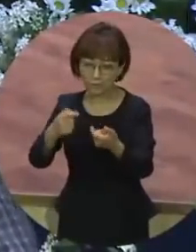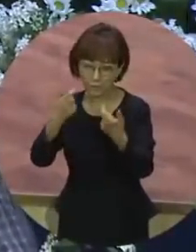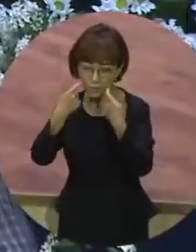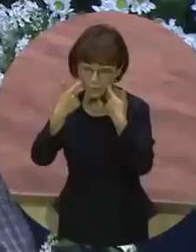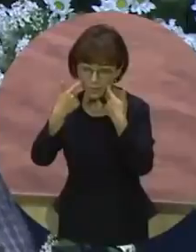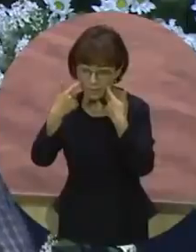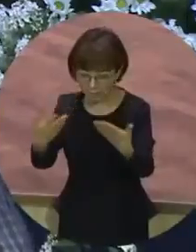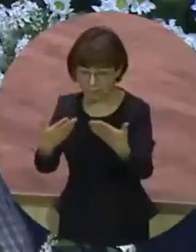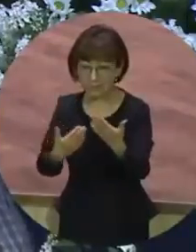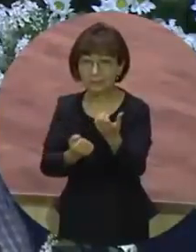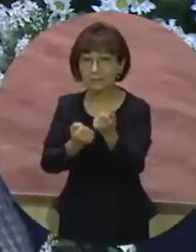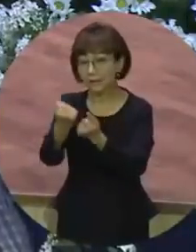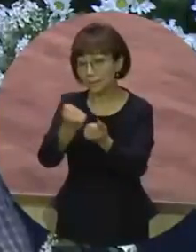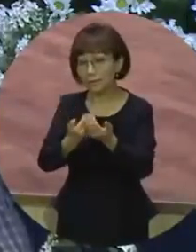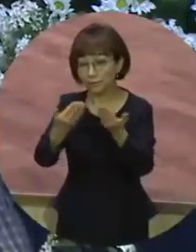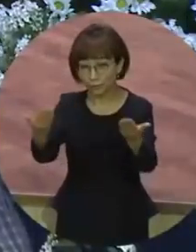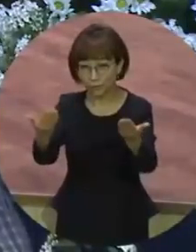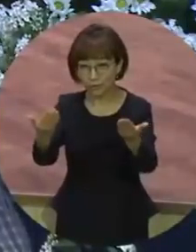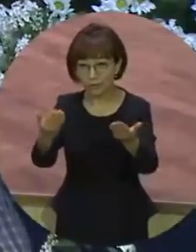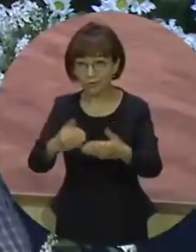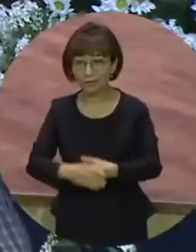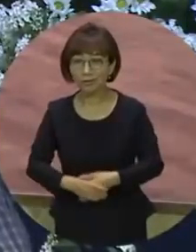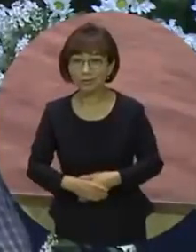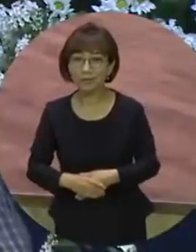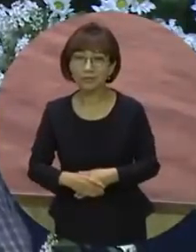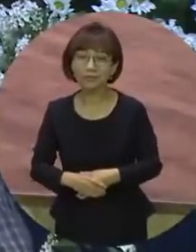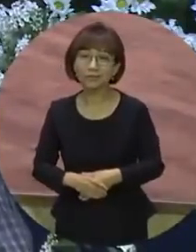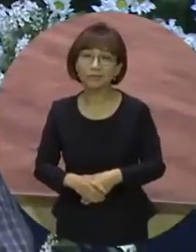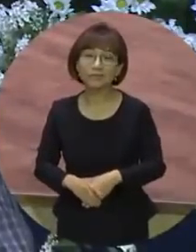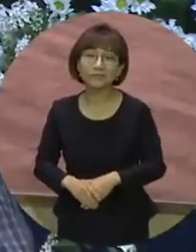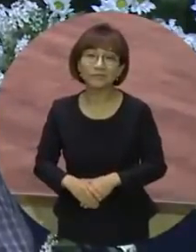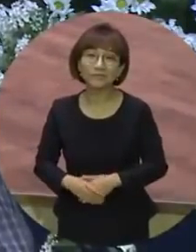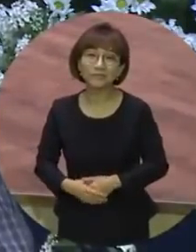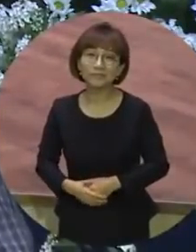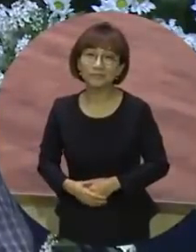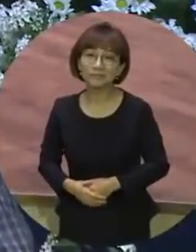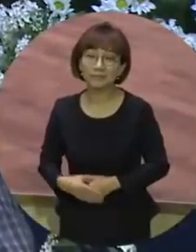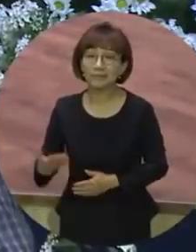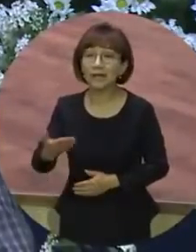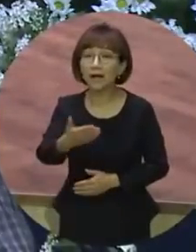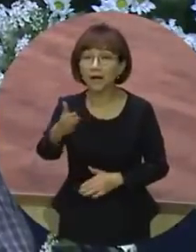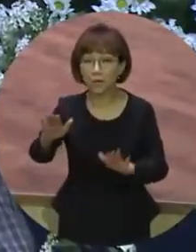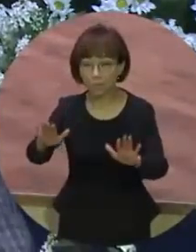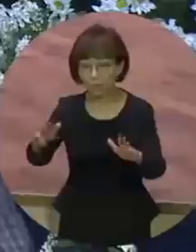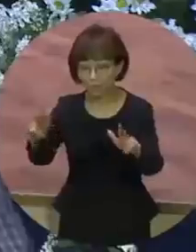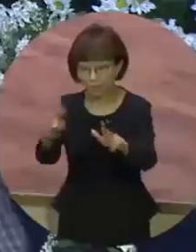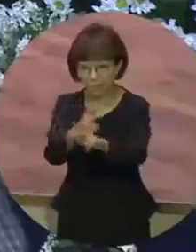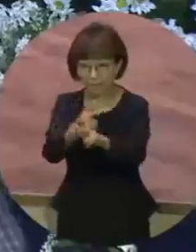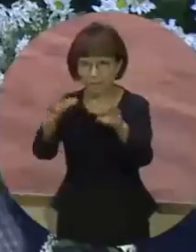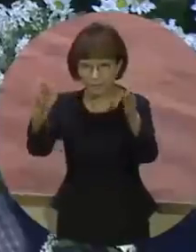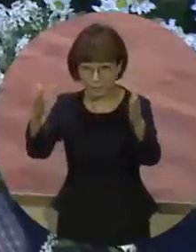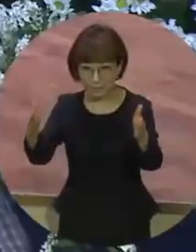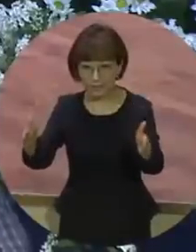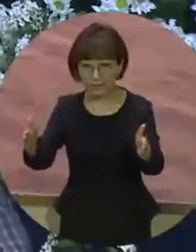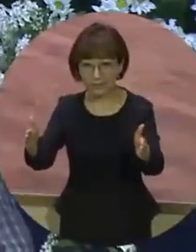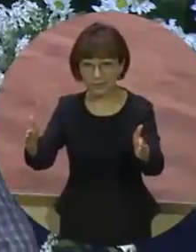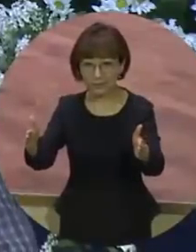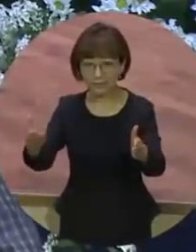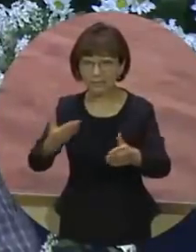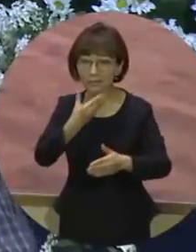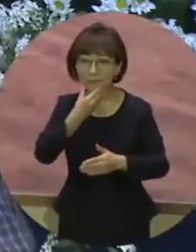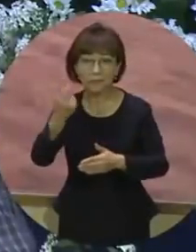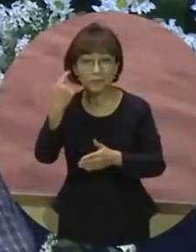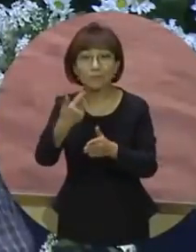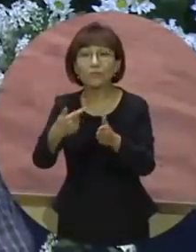주고 있는 말씀이기 때문에 그랬습니다. 우리 영계제 성도들 이번 한 주간에도 참 복음 때문에 자유한